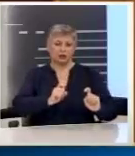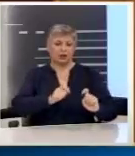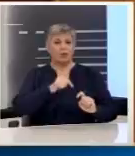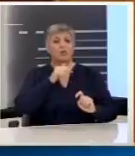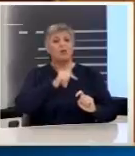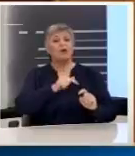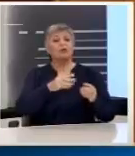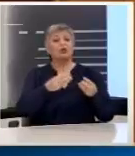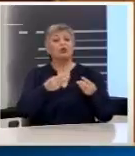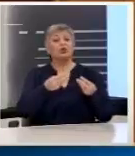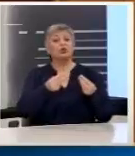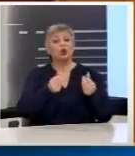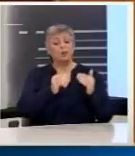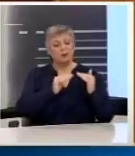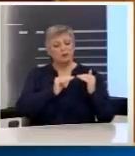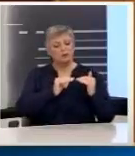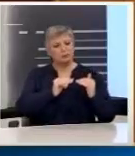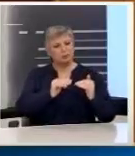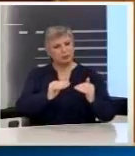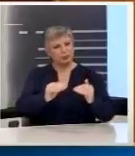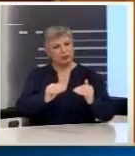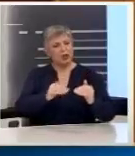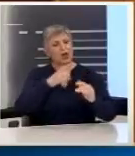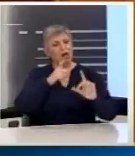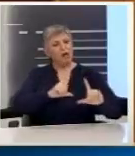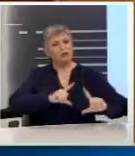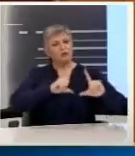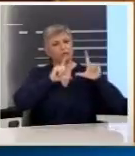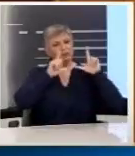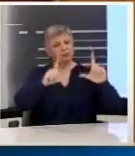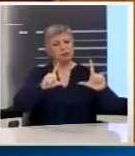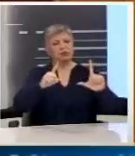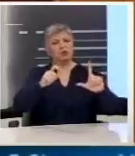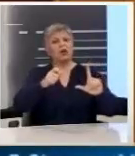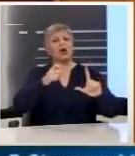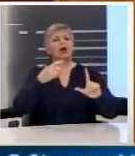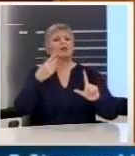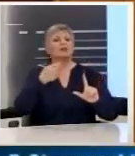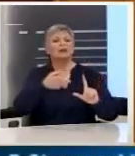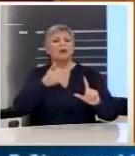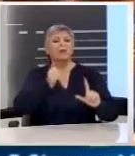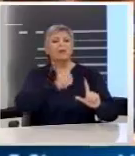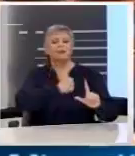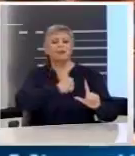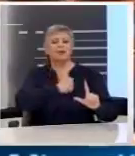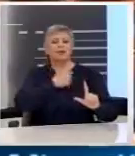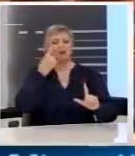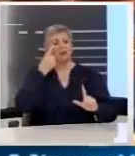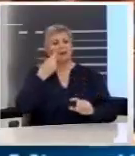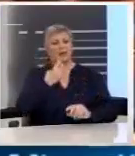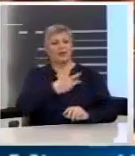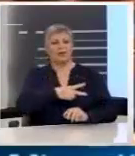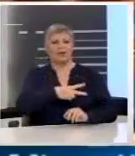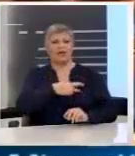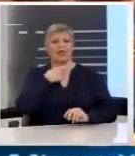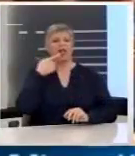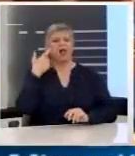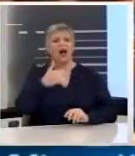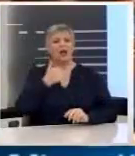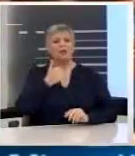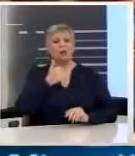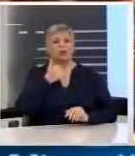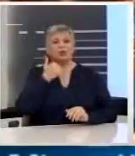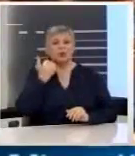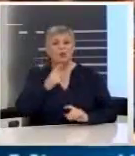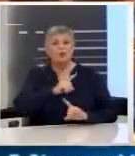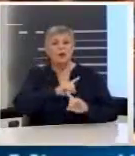έτσι. Να μην κρύβετε την ιδεολογία σας. Να λέτε αυτά που πιστεύετε συχνότερα και χωρίς αναστολές.